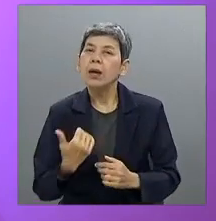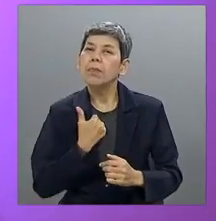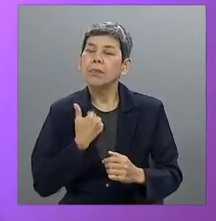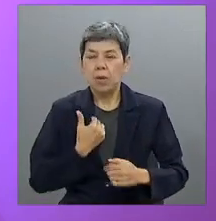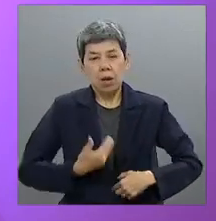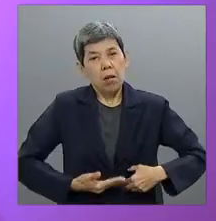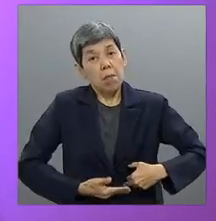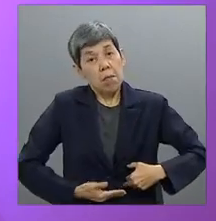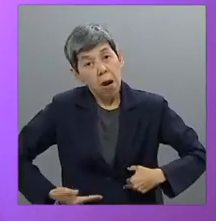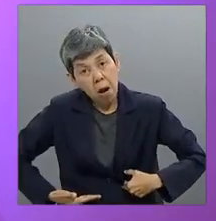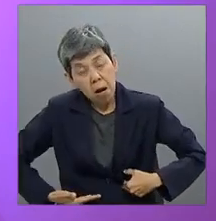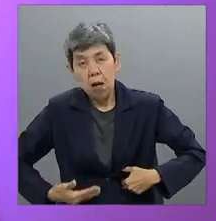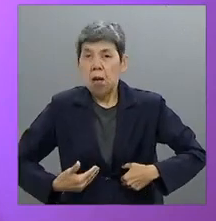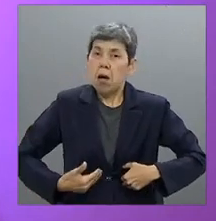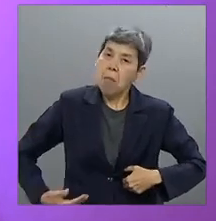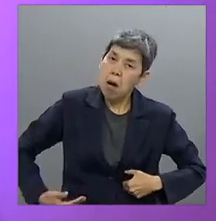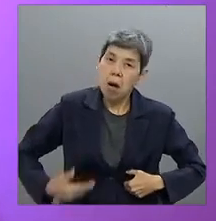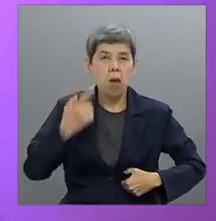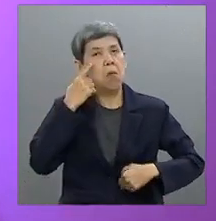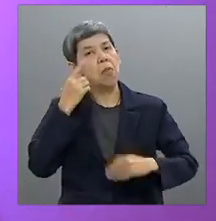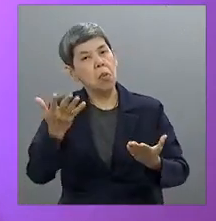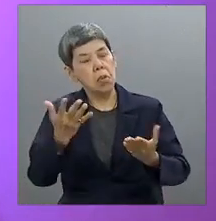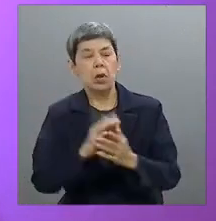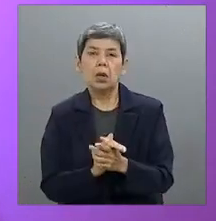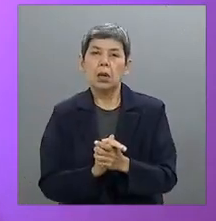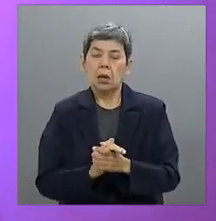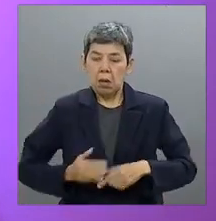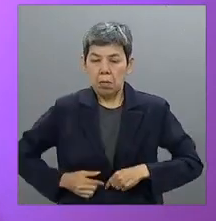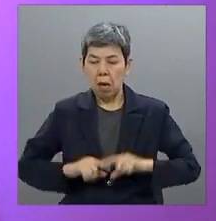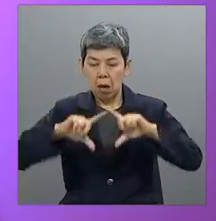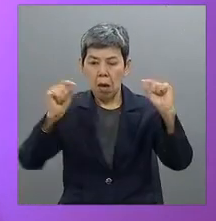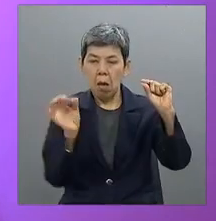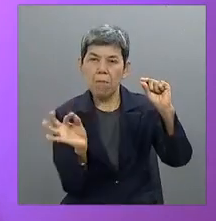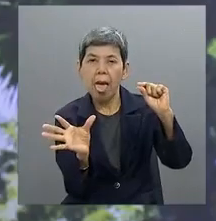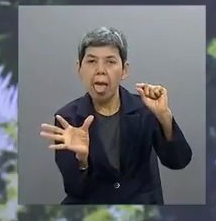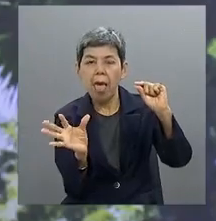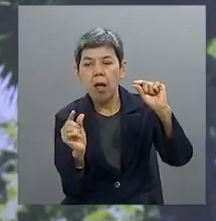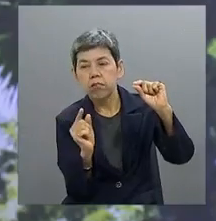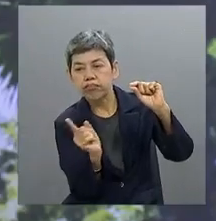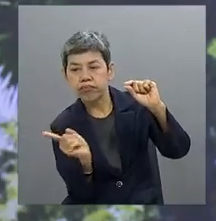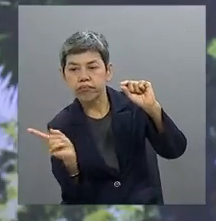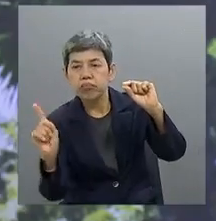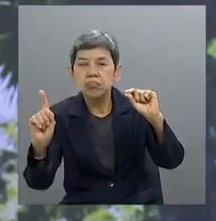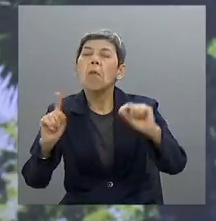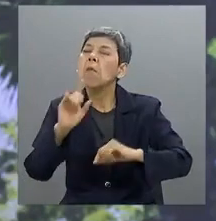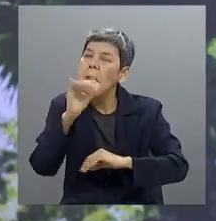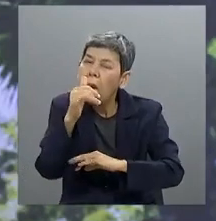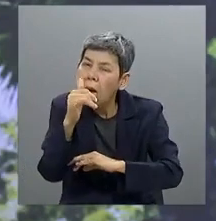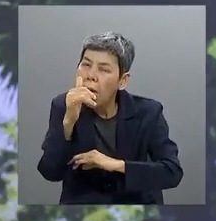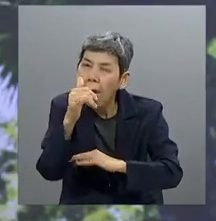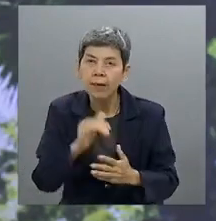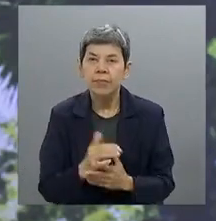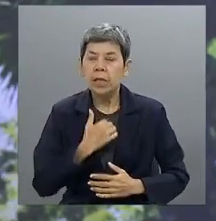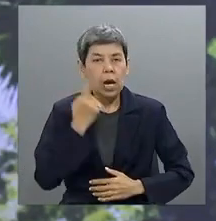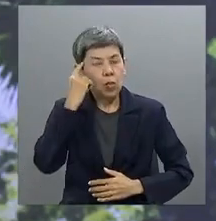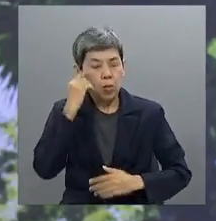างอย่างใช่ไหมฮะแล้วก็อาจจะแผลปริหรือไม่สนิทมันก็เลยออกไปตรงนั้น อาจจะนะคะพอดีพอนี้ไม่ทราบว่าอายุครรภ์ประม